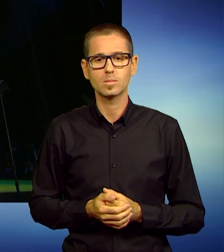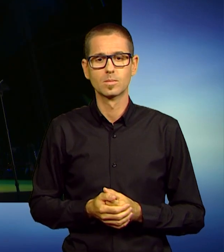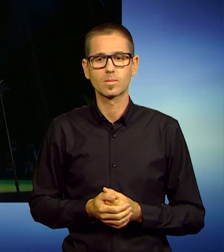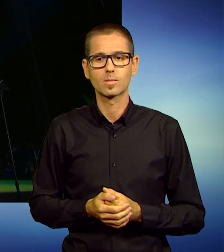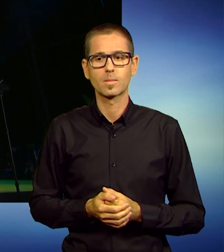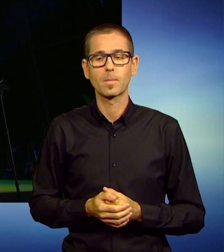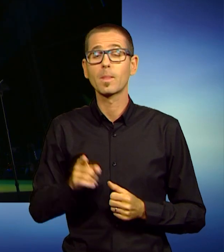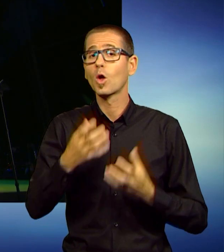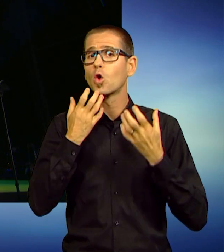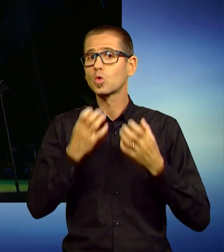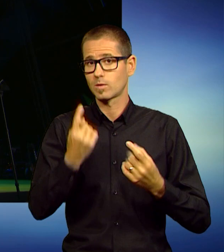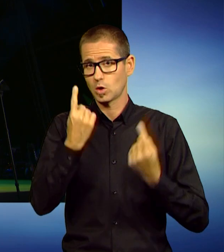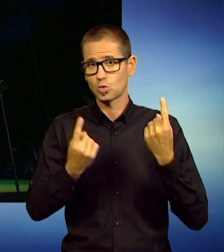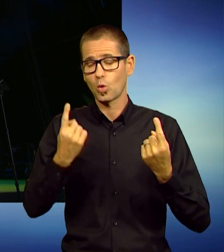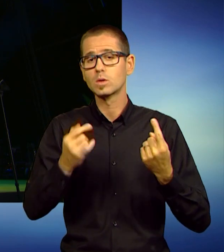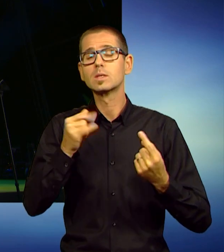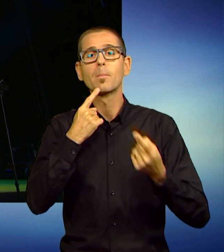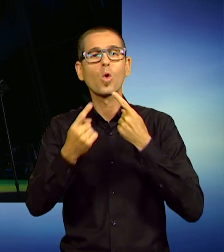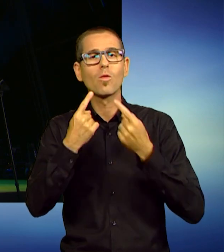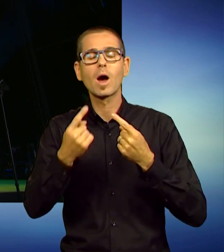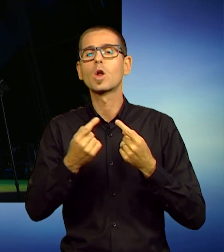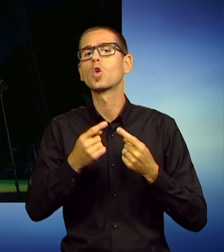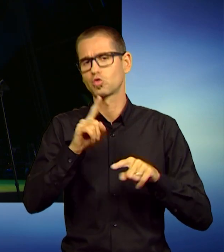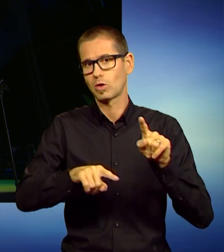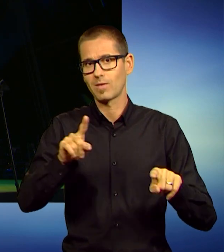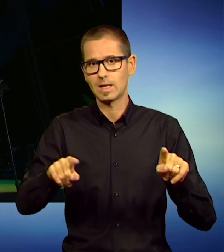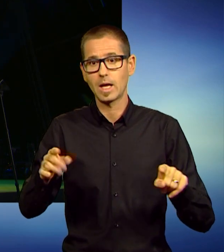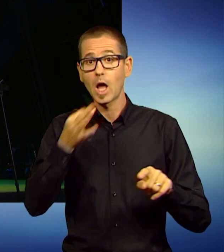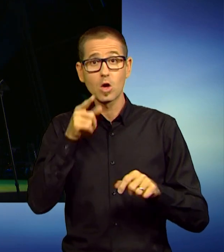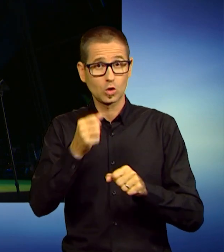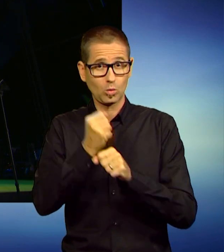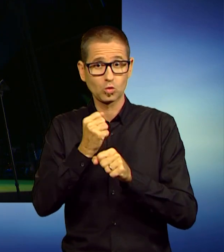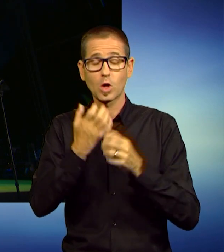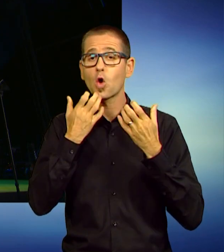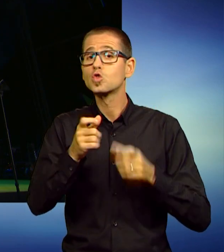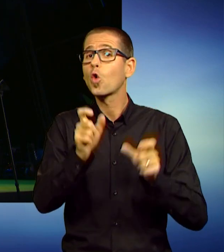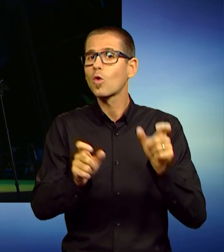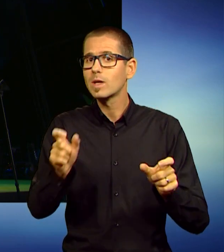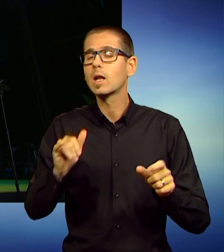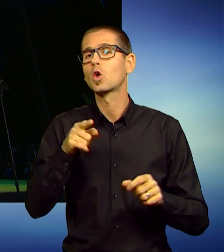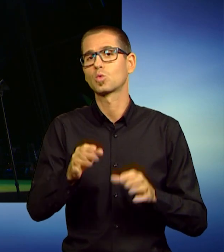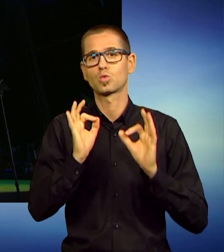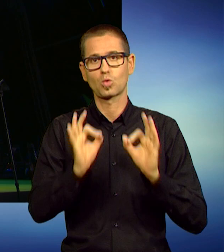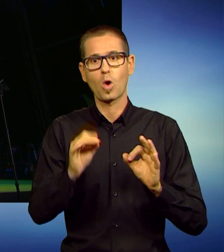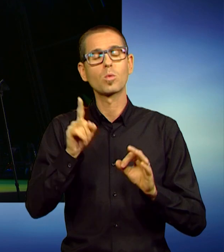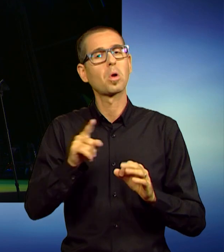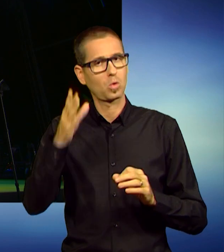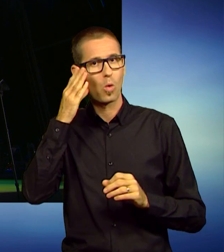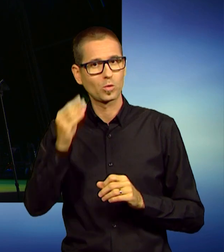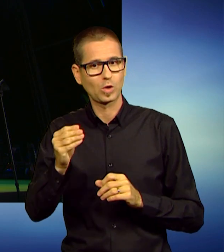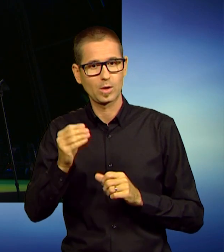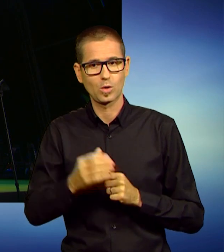O zgodovinskih dogodkih se pogovarjajo številni. Če to počnejo zgodovinarji, je to dobro in običajno.